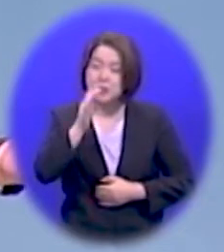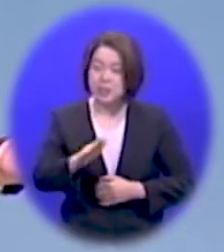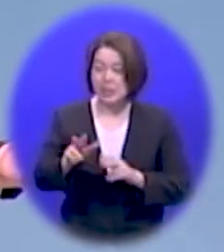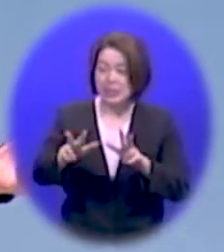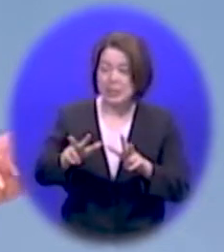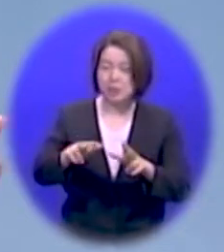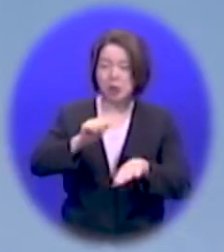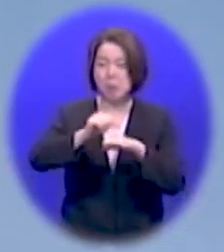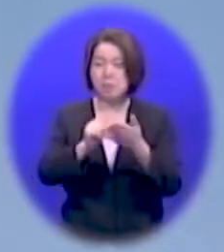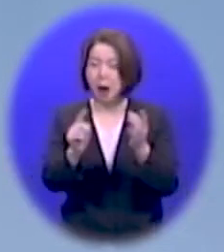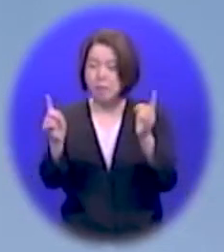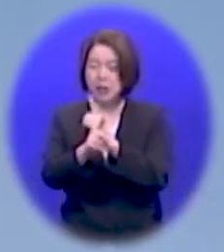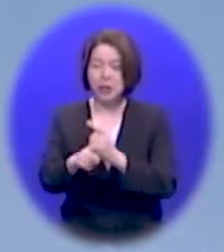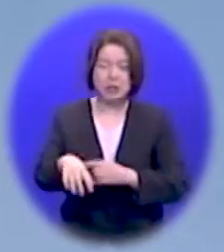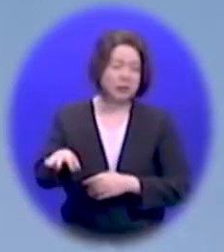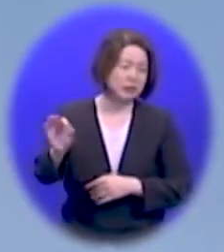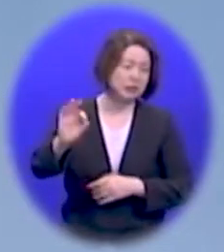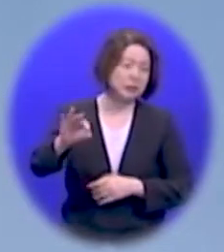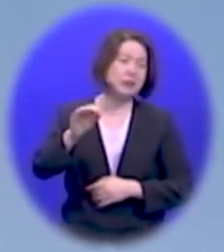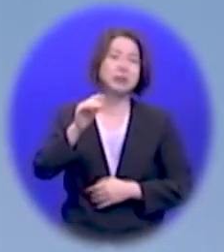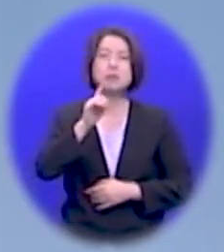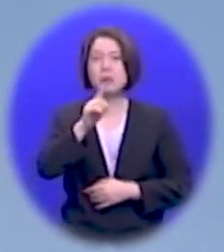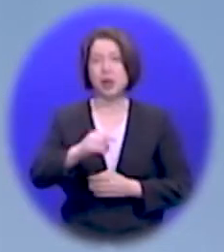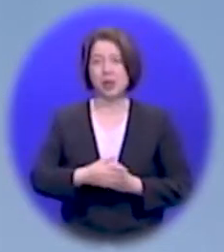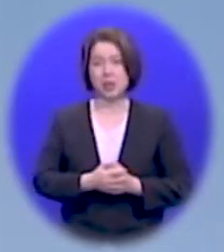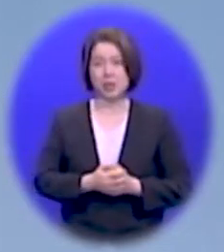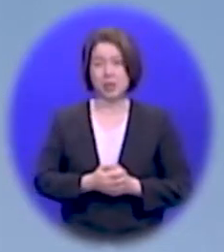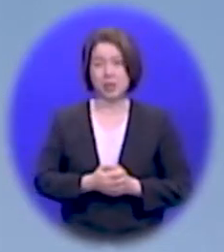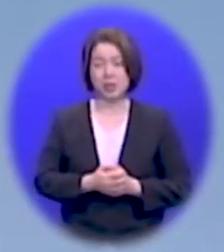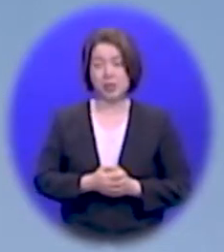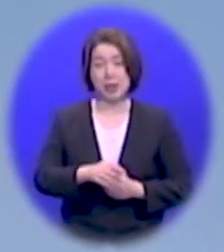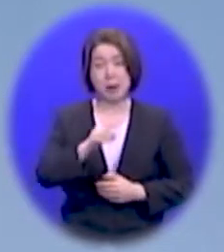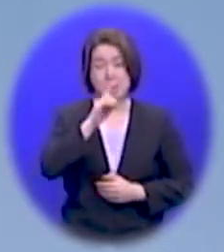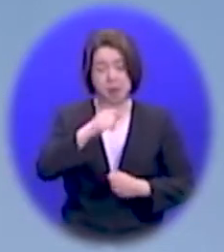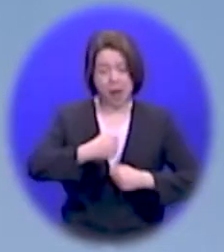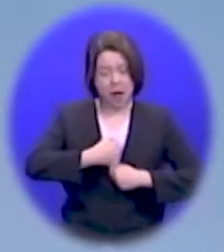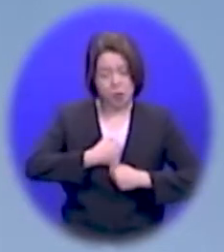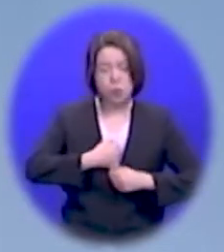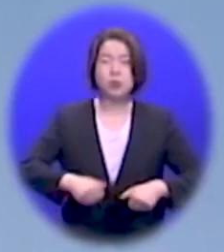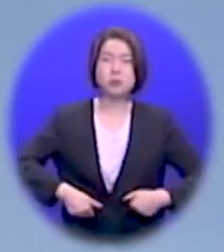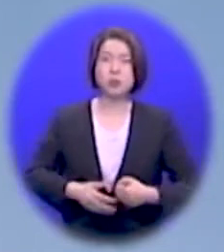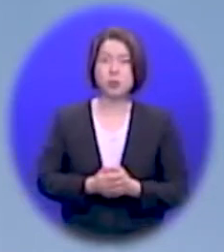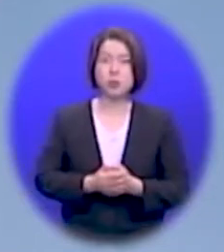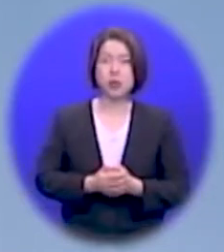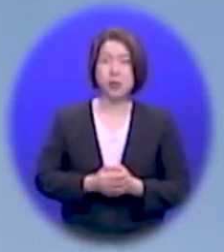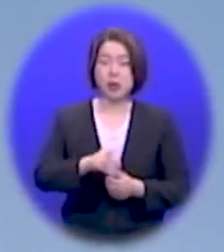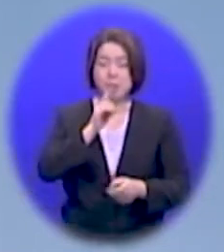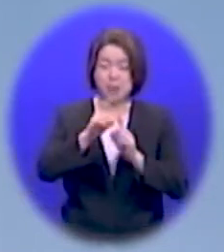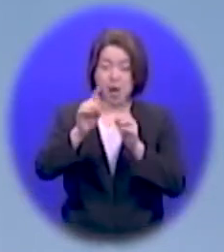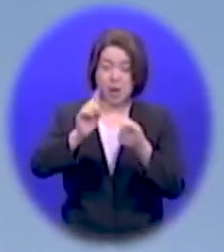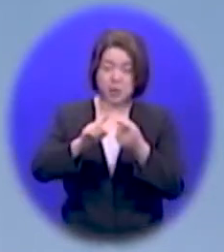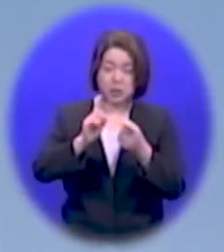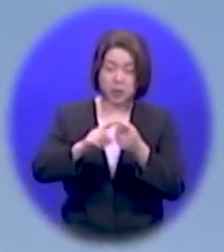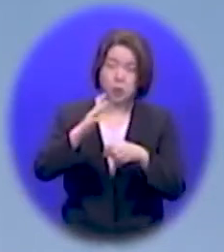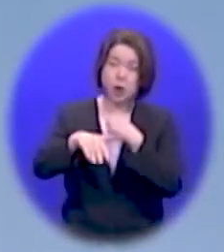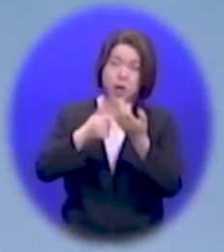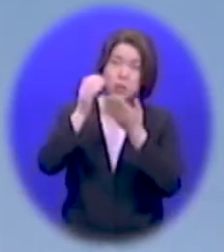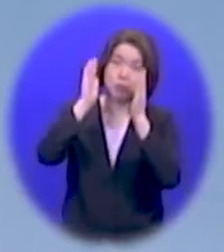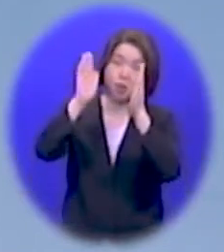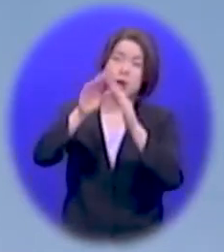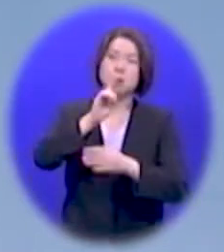음식이라 진짜 말조심 해야 합니다 우리가 하는 말이고 재해로 하나님을 향한 말입니까